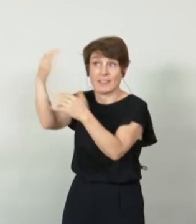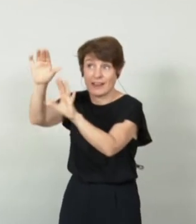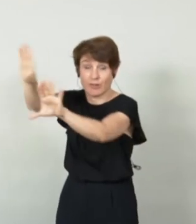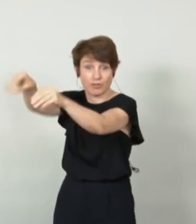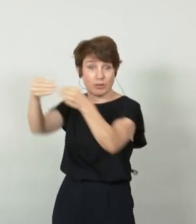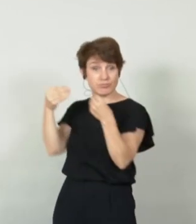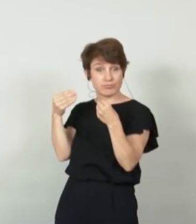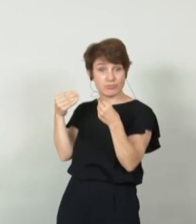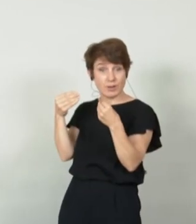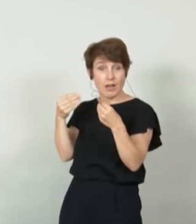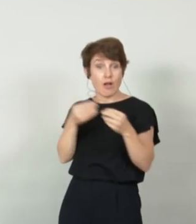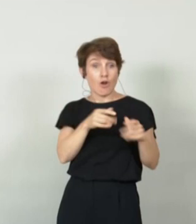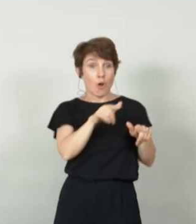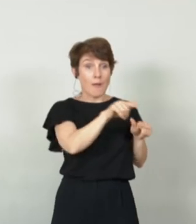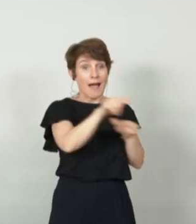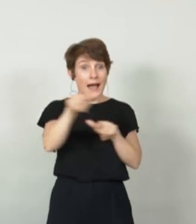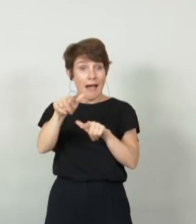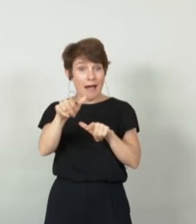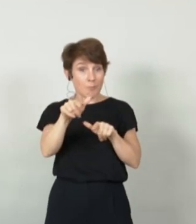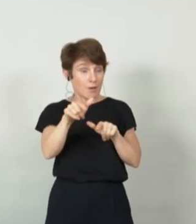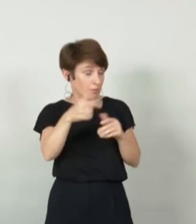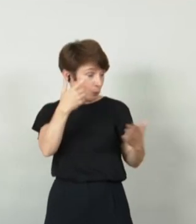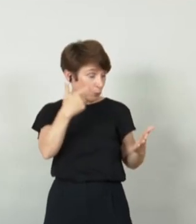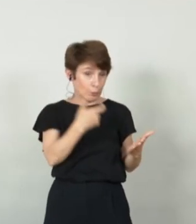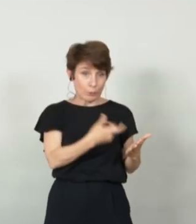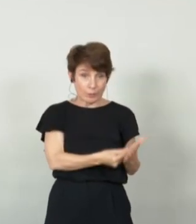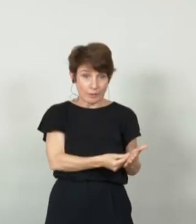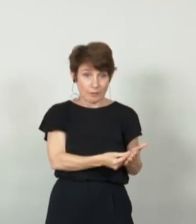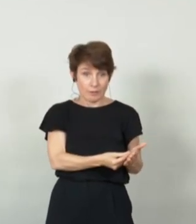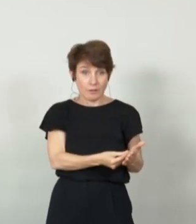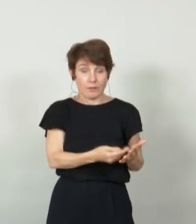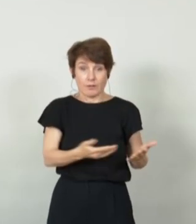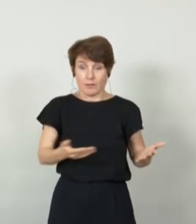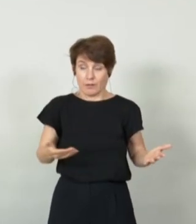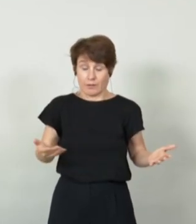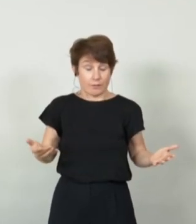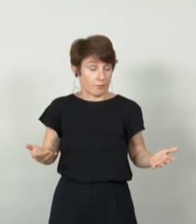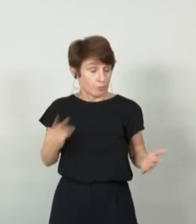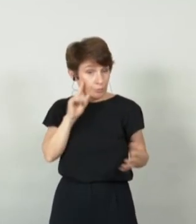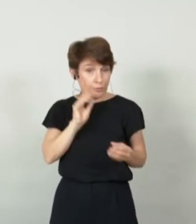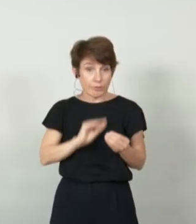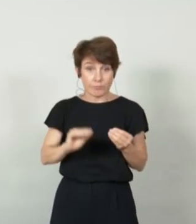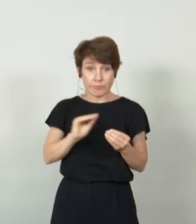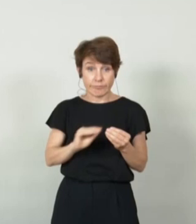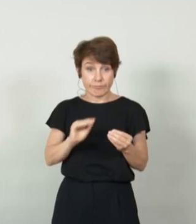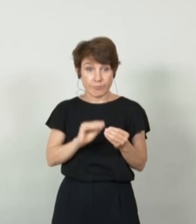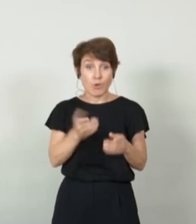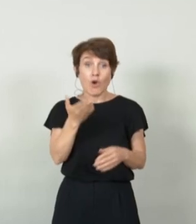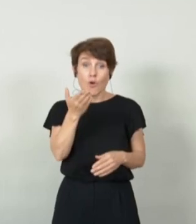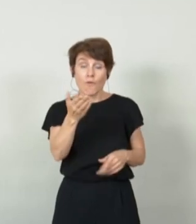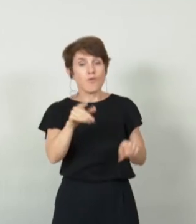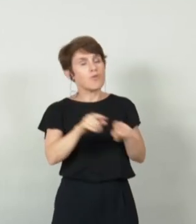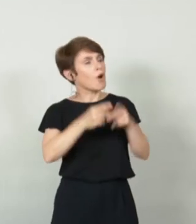de munitions enfin que pour quelques mois si nous étions menacés on se demande comment votre leçon au monde